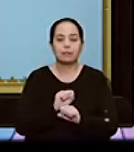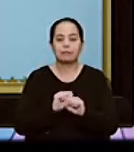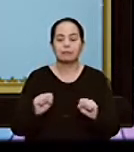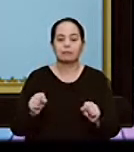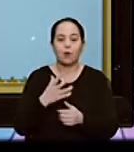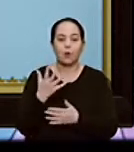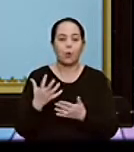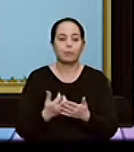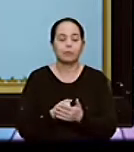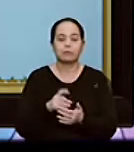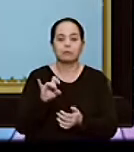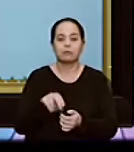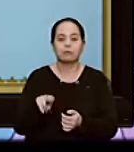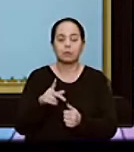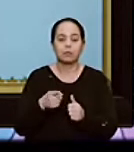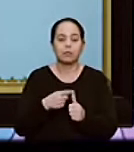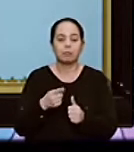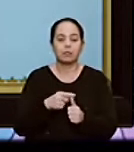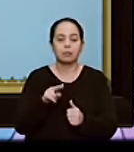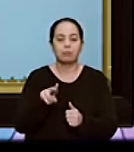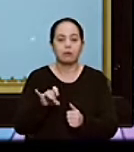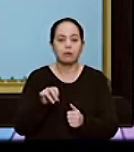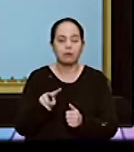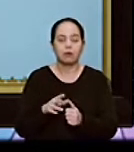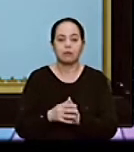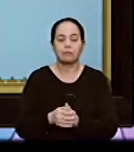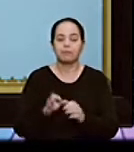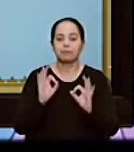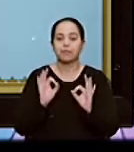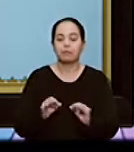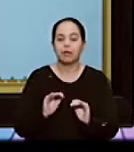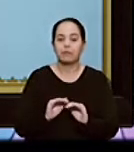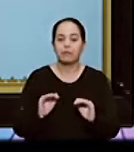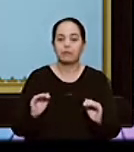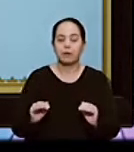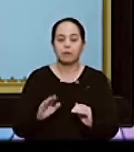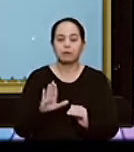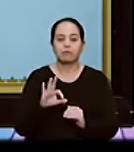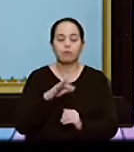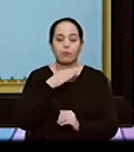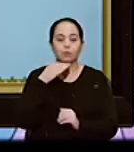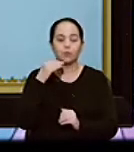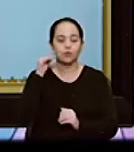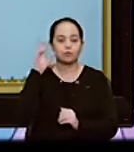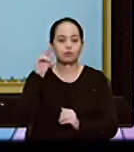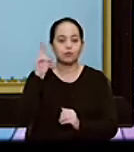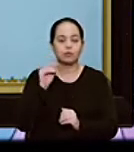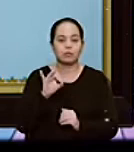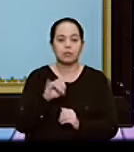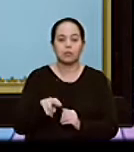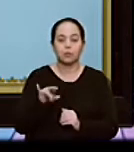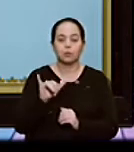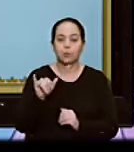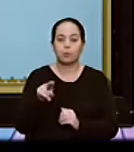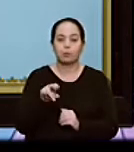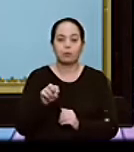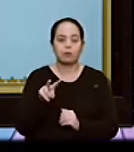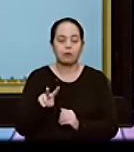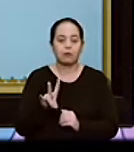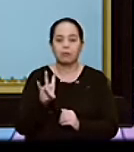имени прилагательного? Правильно, ребята, во множественном числе род у прилагательных не